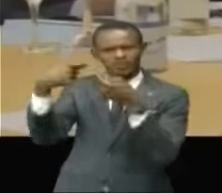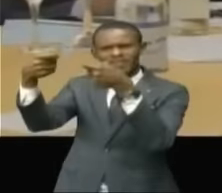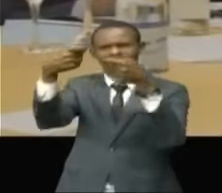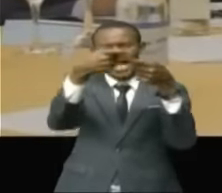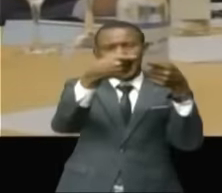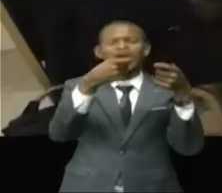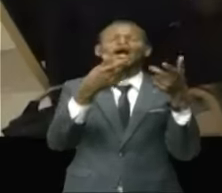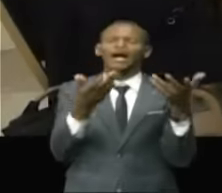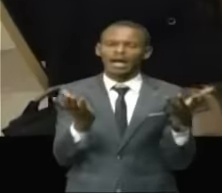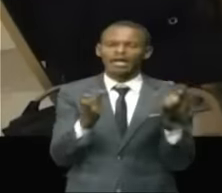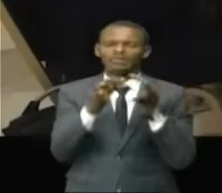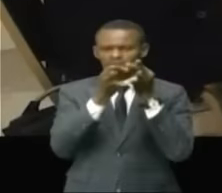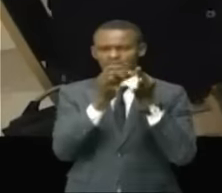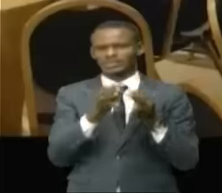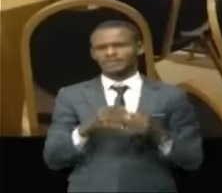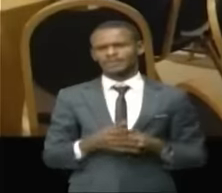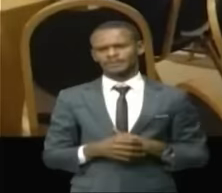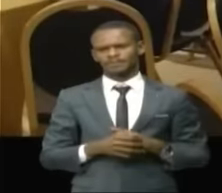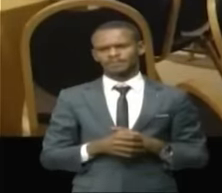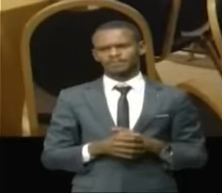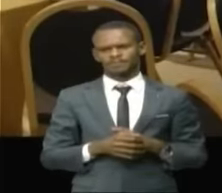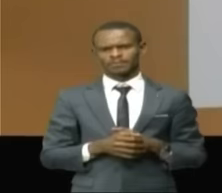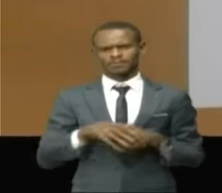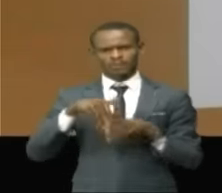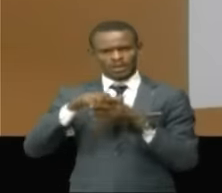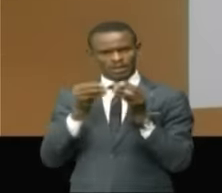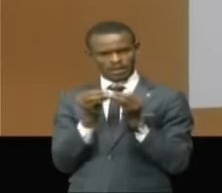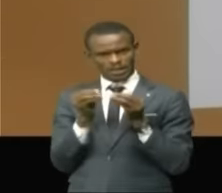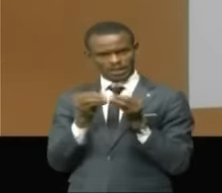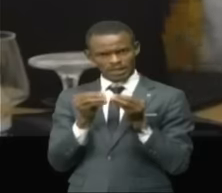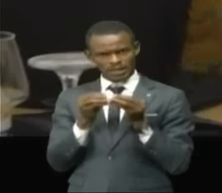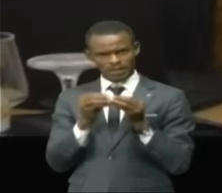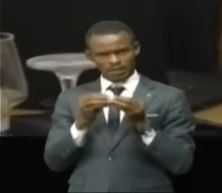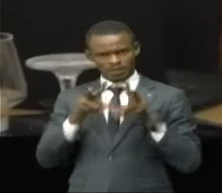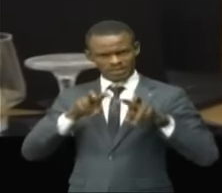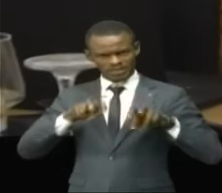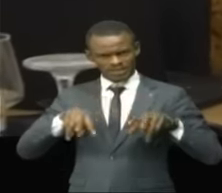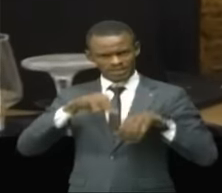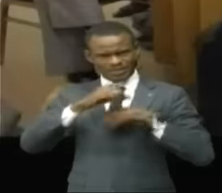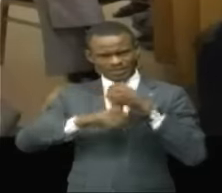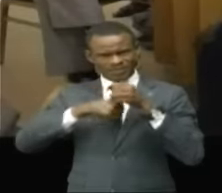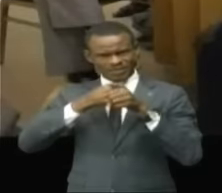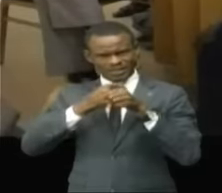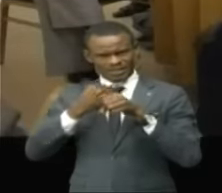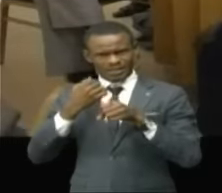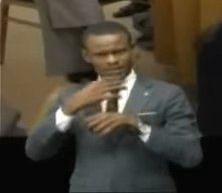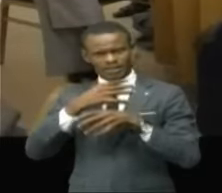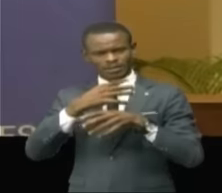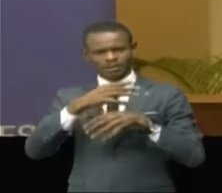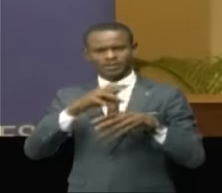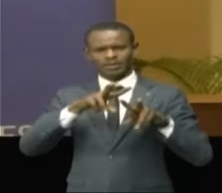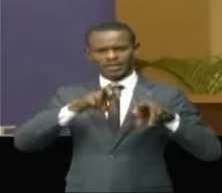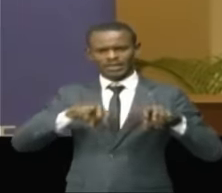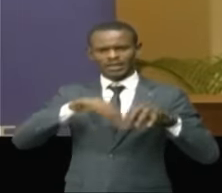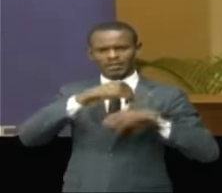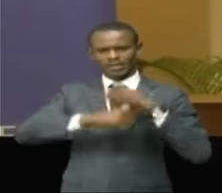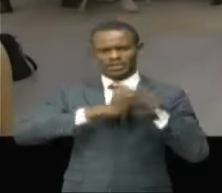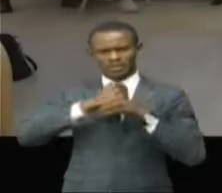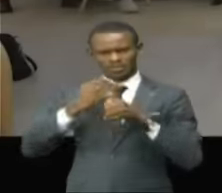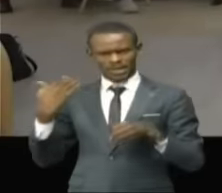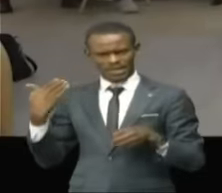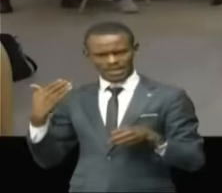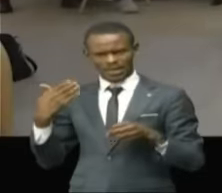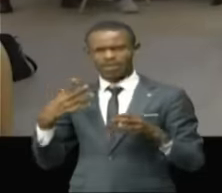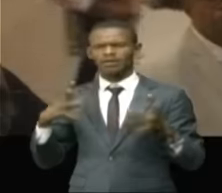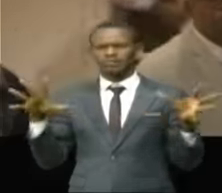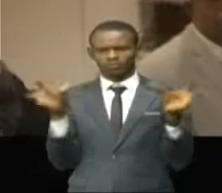de l'investissement du FIDA lors de la réunion de la revue annuelle pour évaluer les niveaux de réalisation. On conclut que le résultat ont